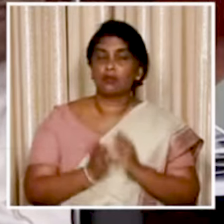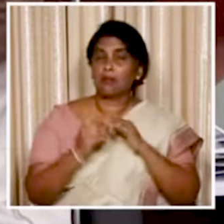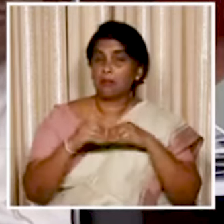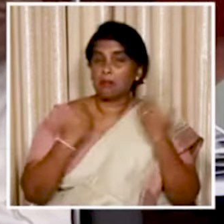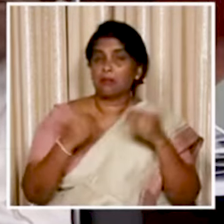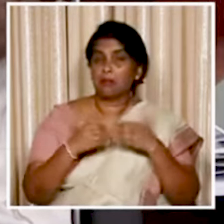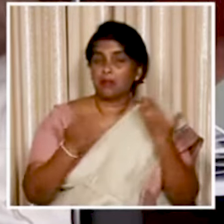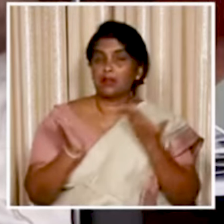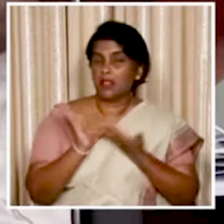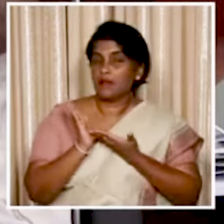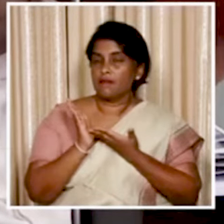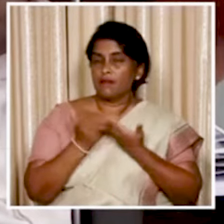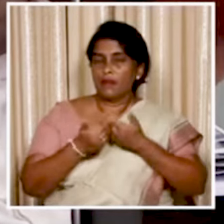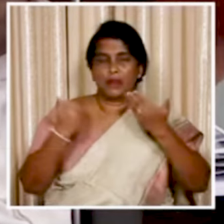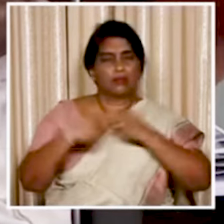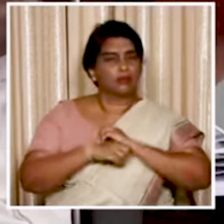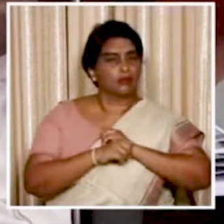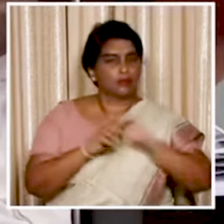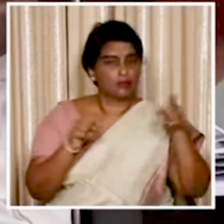පත්තරේම මේක ගියා